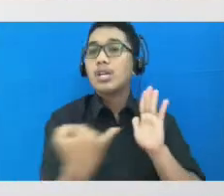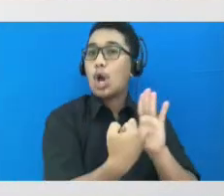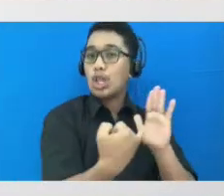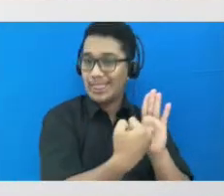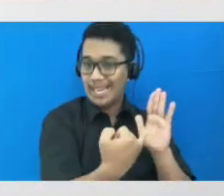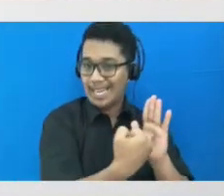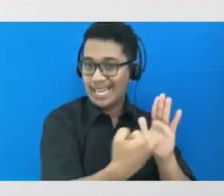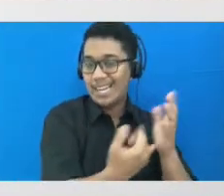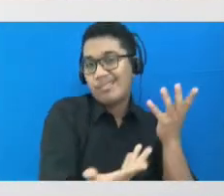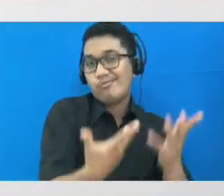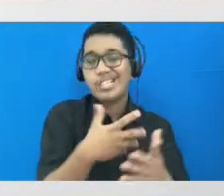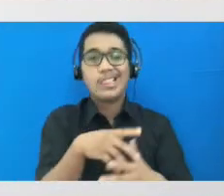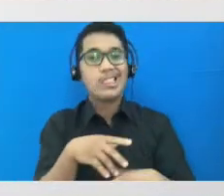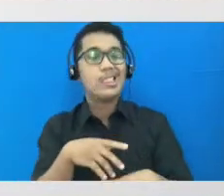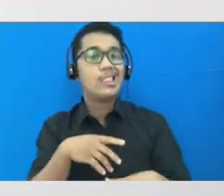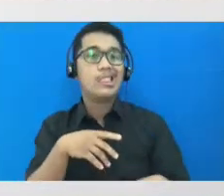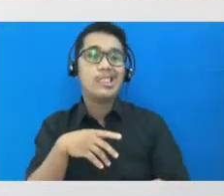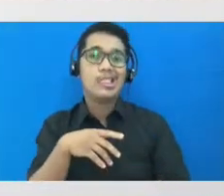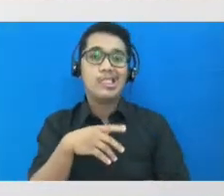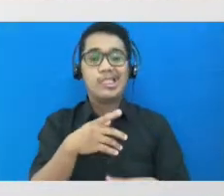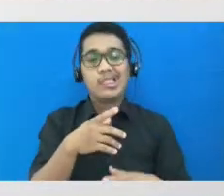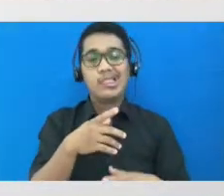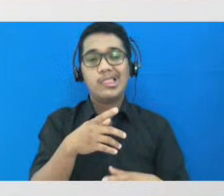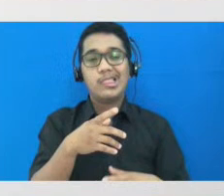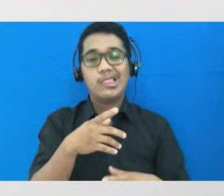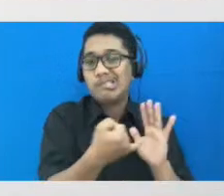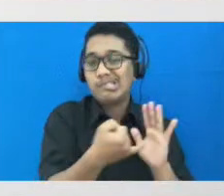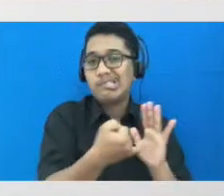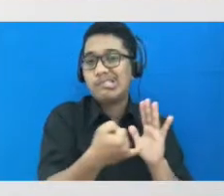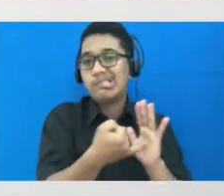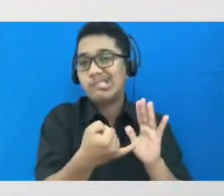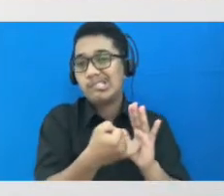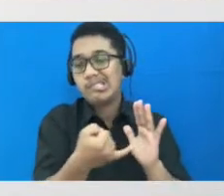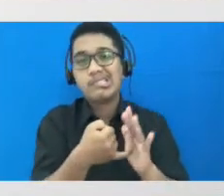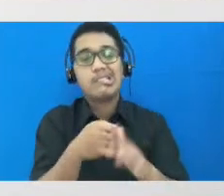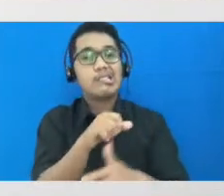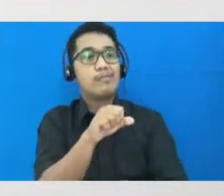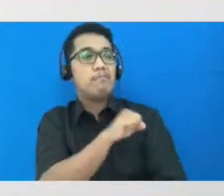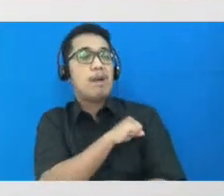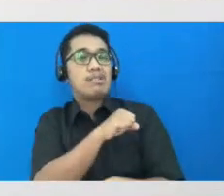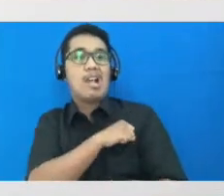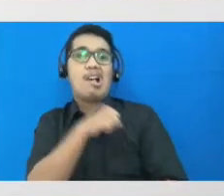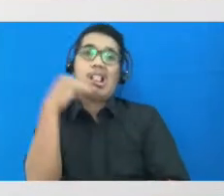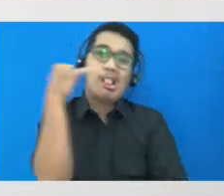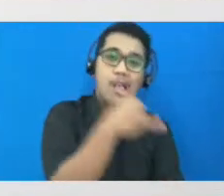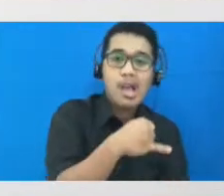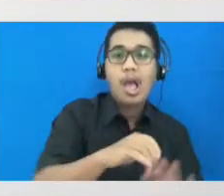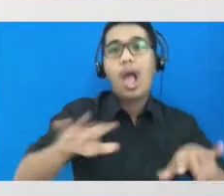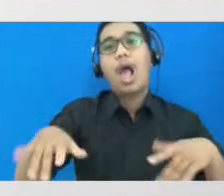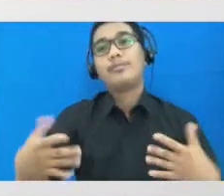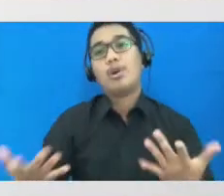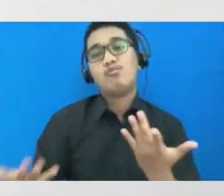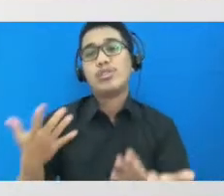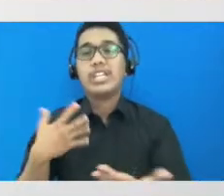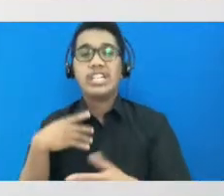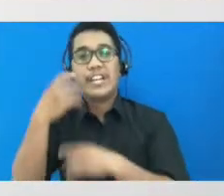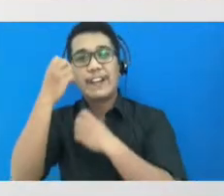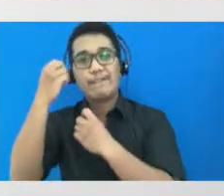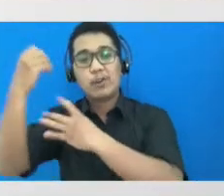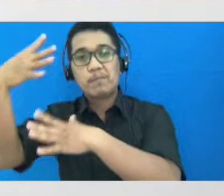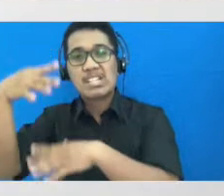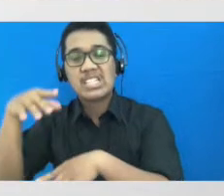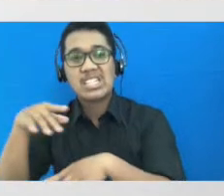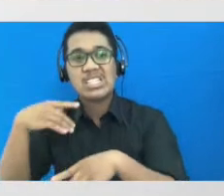bisa merusak, misalnya menimbulkan disintegrasi bangsa atau menimbulkan informasi yang memalukan